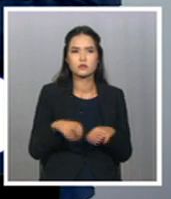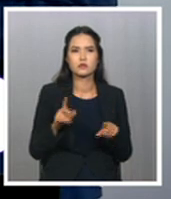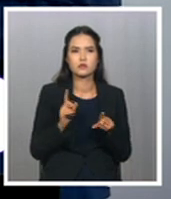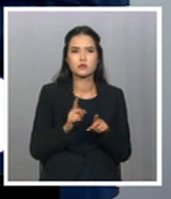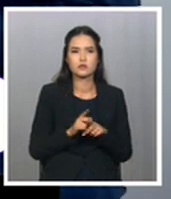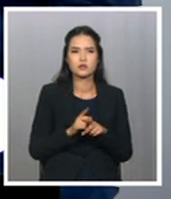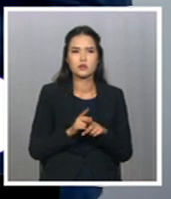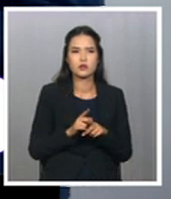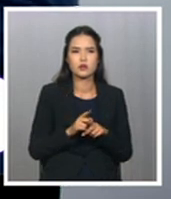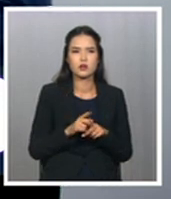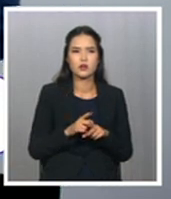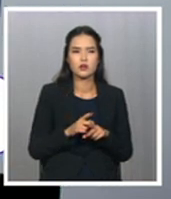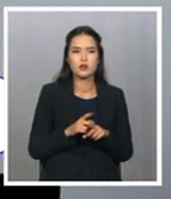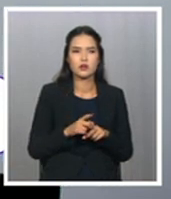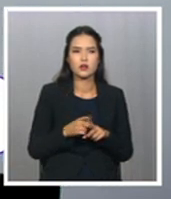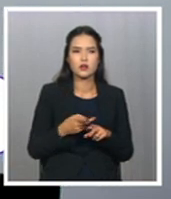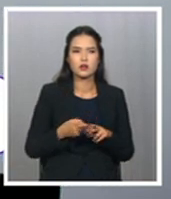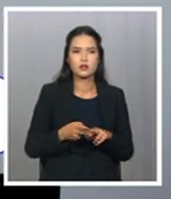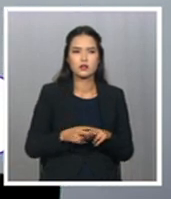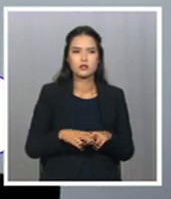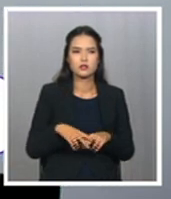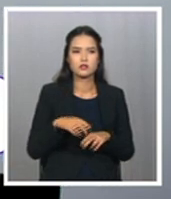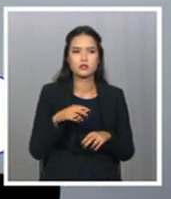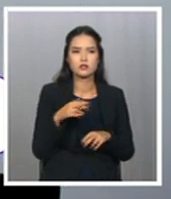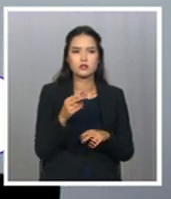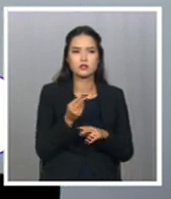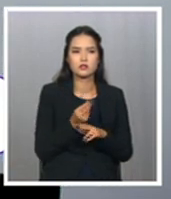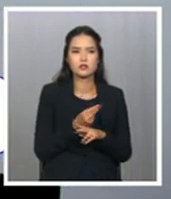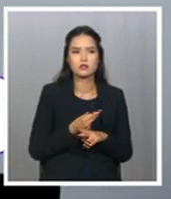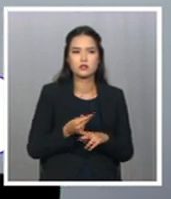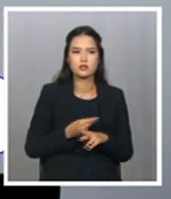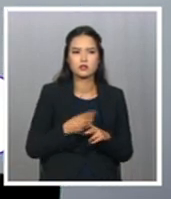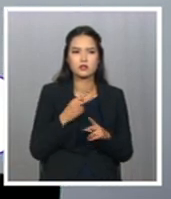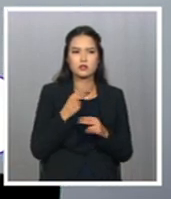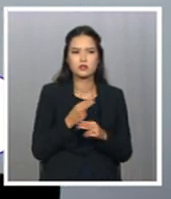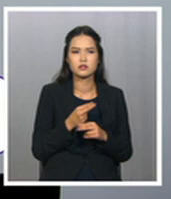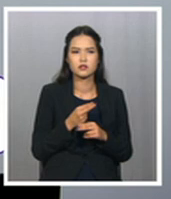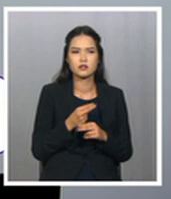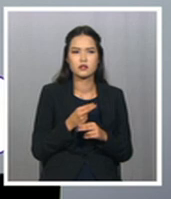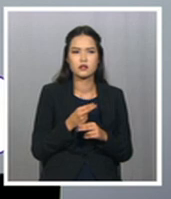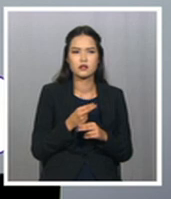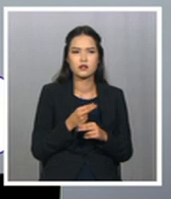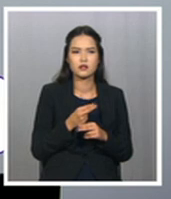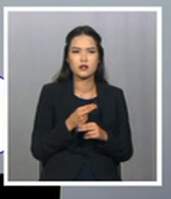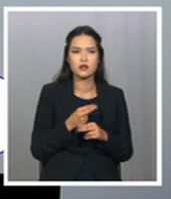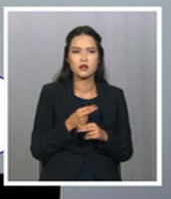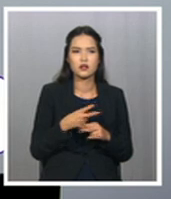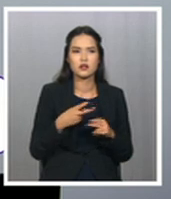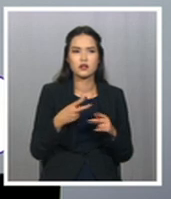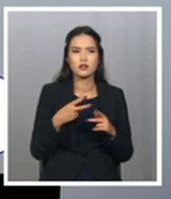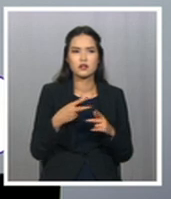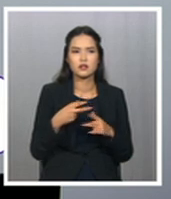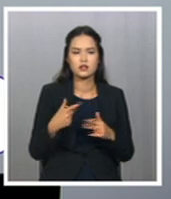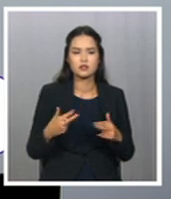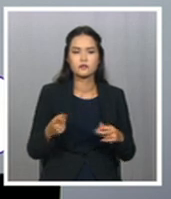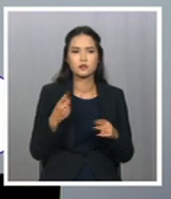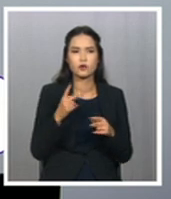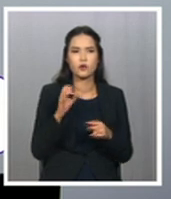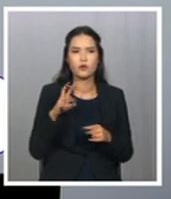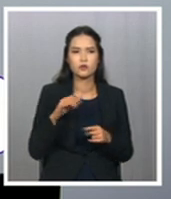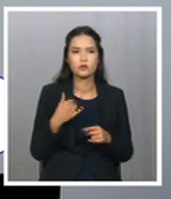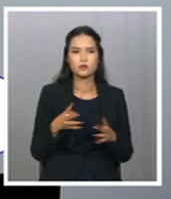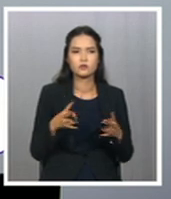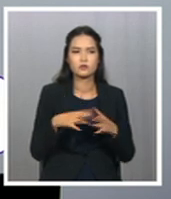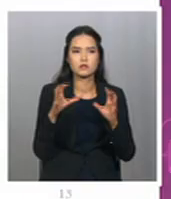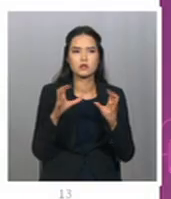танысып тұрмыз. Ол бізде мына графикке қарайтын болсақ, бізде бұл жағдайда қозғалыс, яғни тербеліс косинус заңына бағынады.